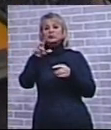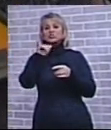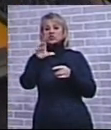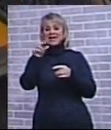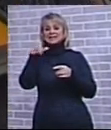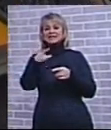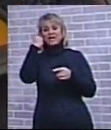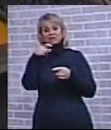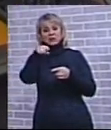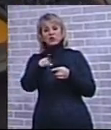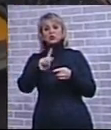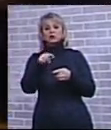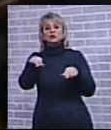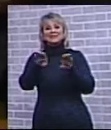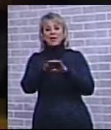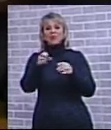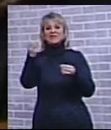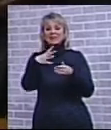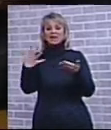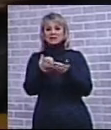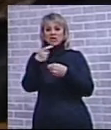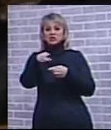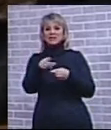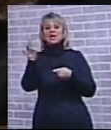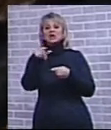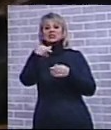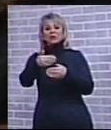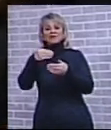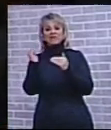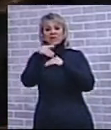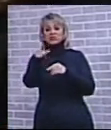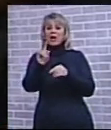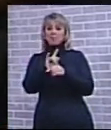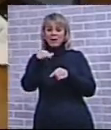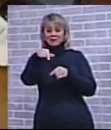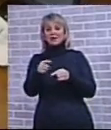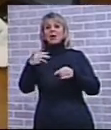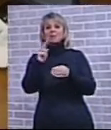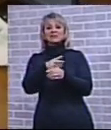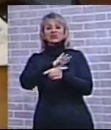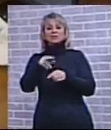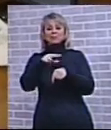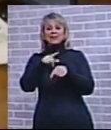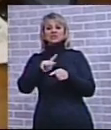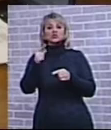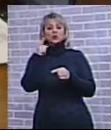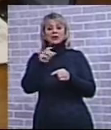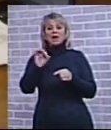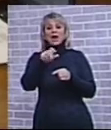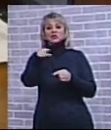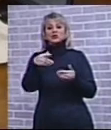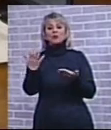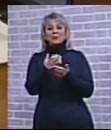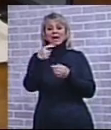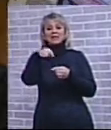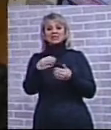заявил, информация о том, что такой же фонарик нашли в Ростове накануне вечером, ложная. Не подтверждают правоохранители и слухи о еще